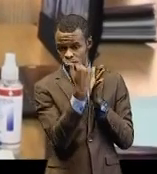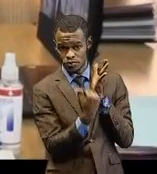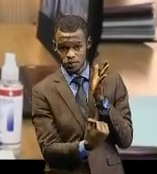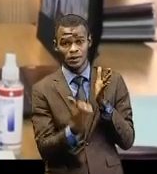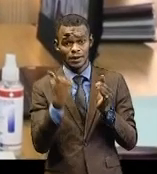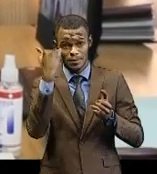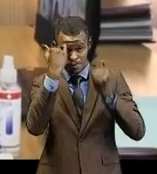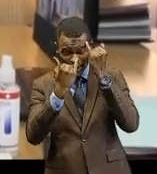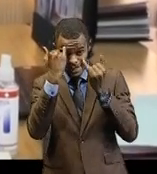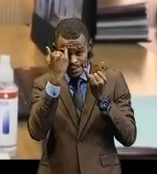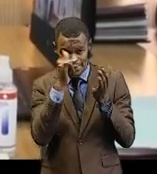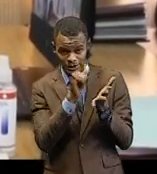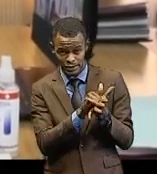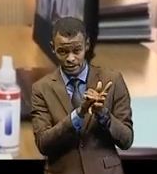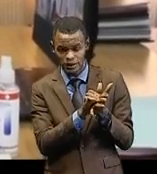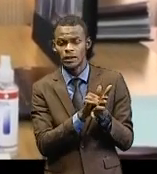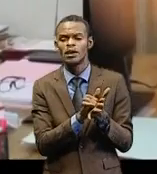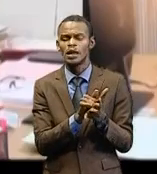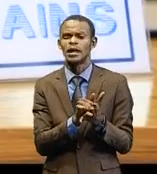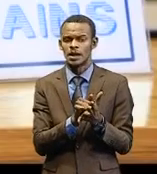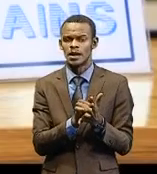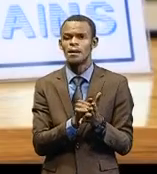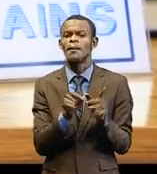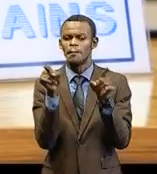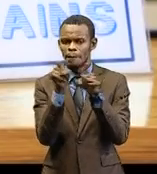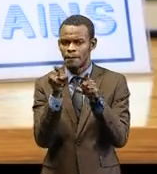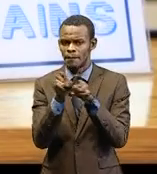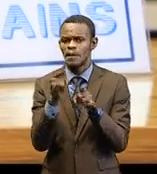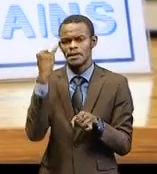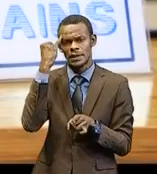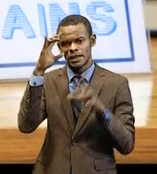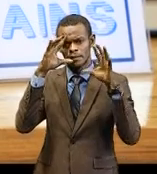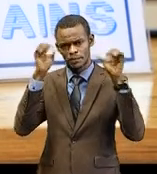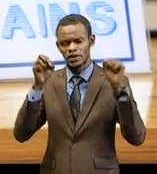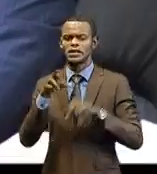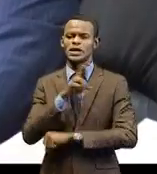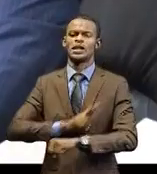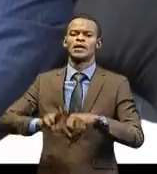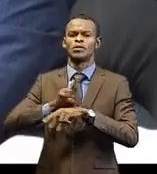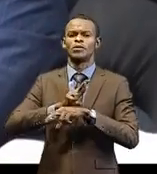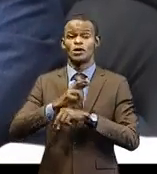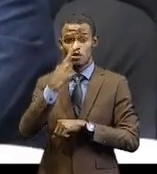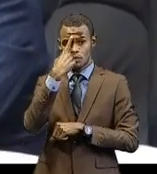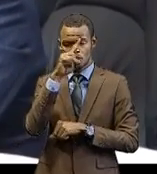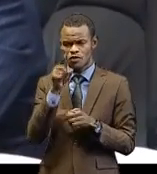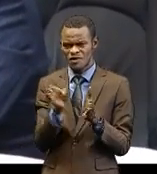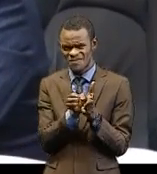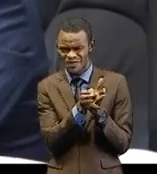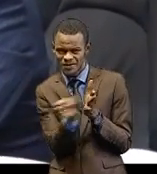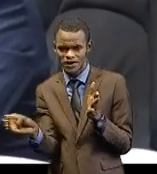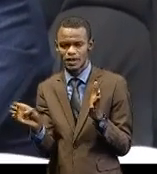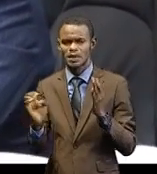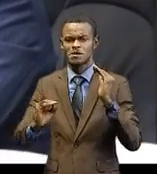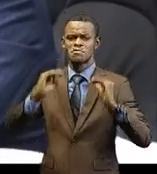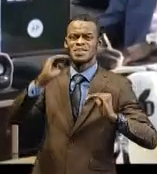est l'une des stratégies définies conformément à la vision du président de la République pour lutter contre les inégalités